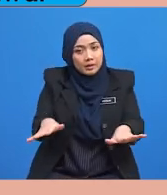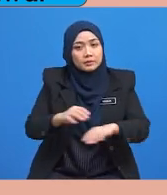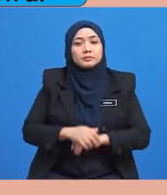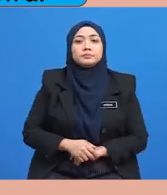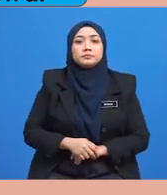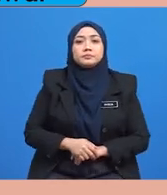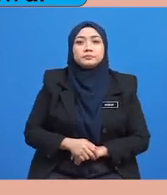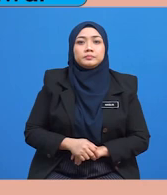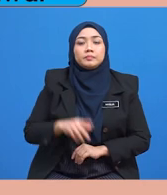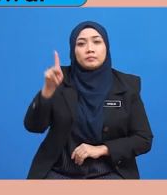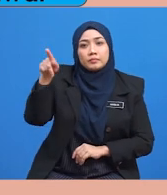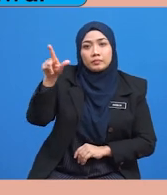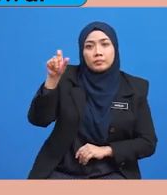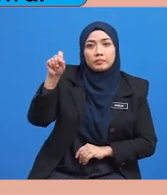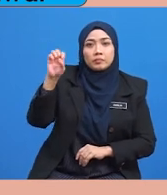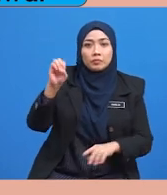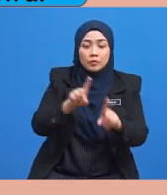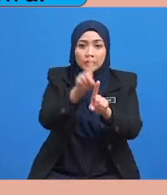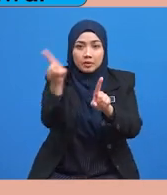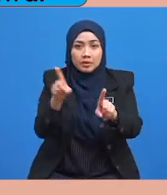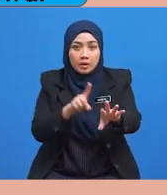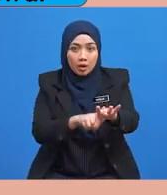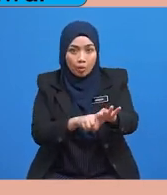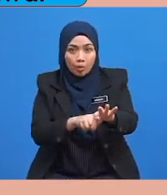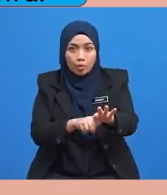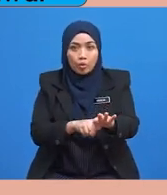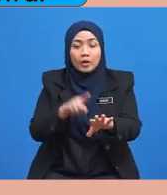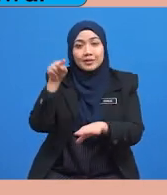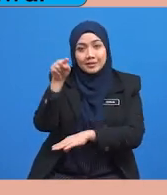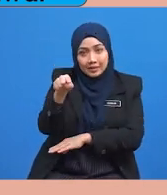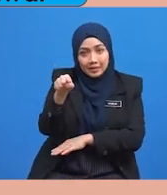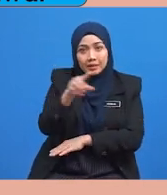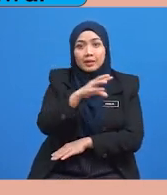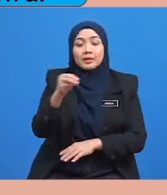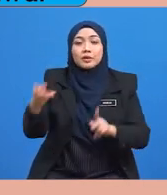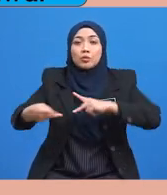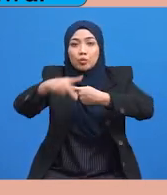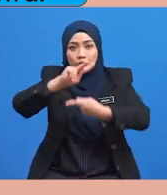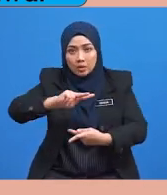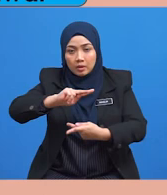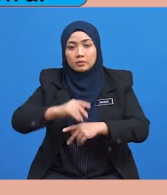iaitu plot batang daun, plot titik dan plot kotak.